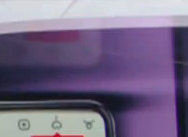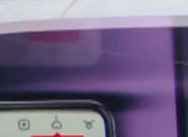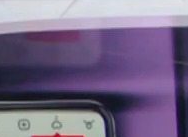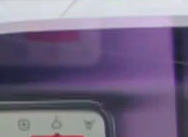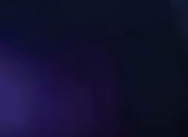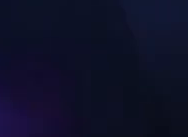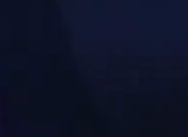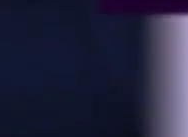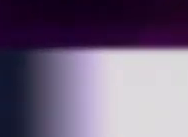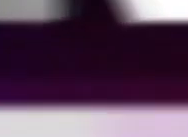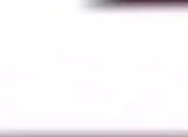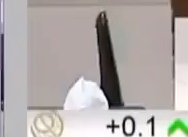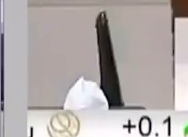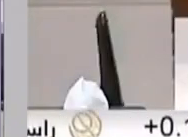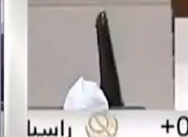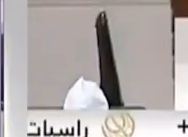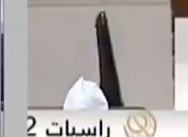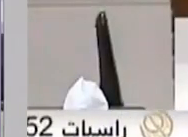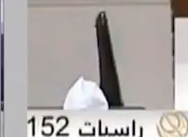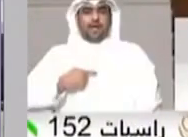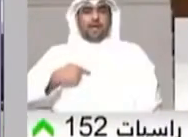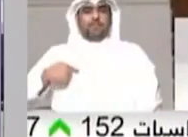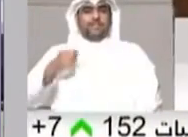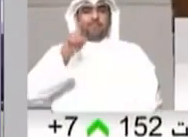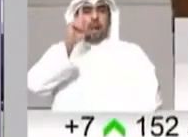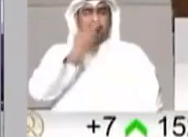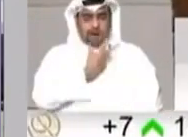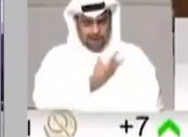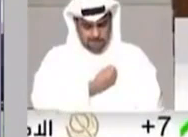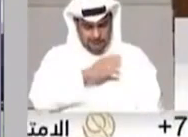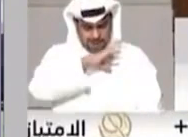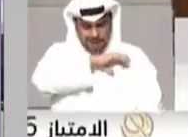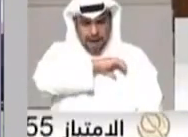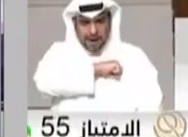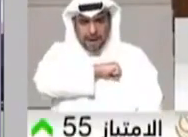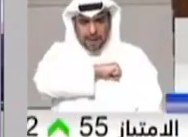العرب. بسم الله الرحمن الرحيم.